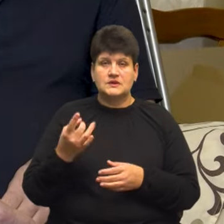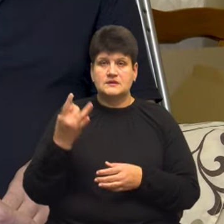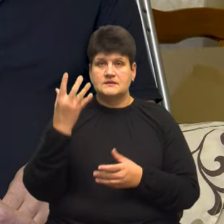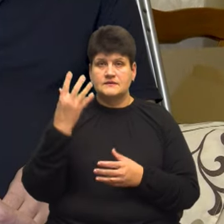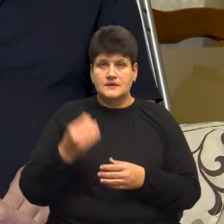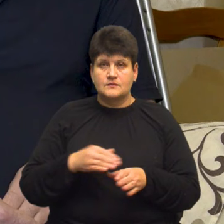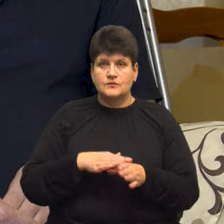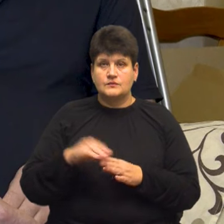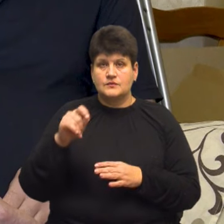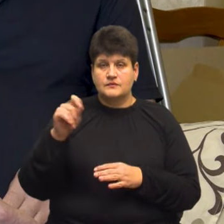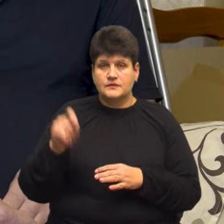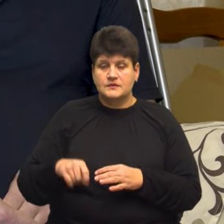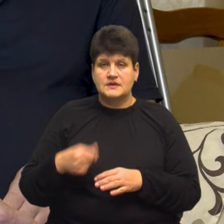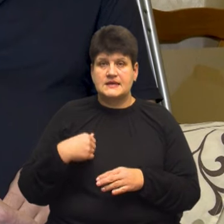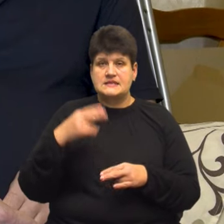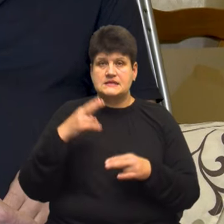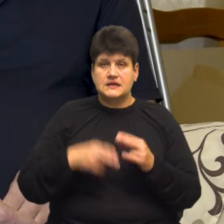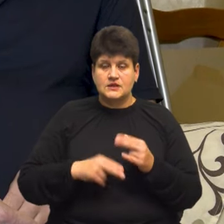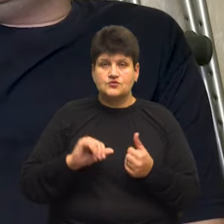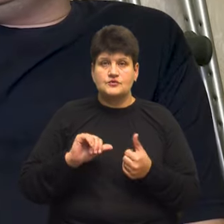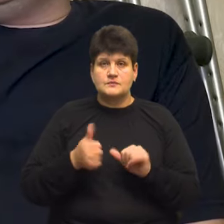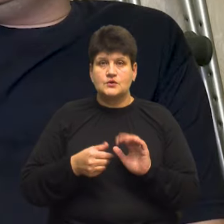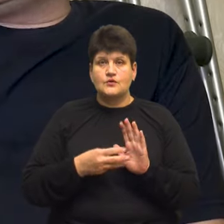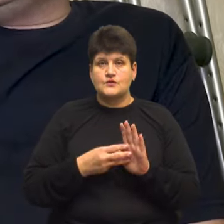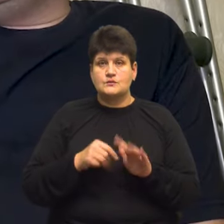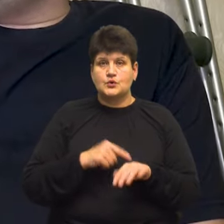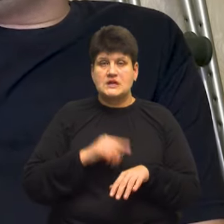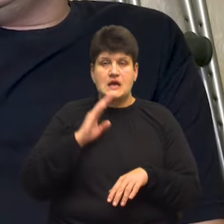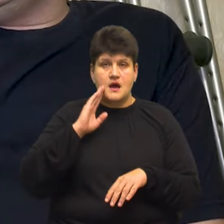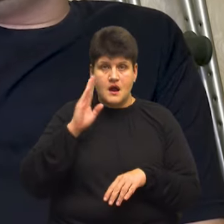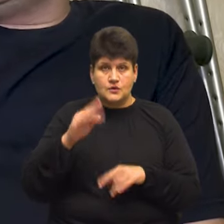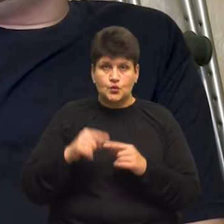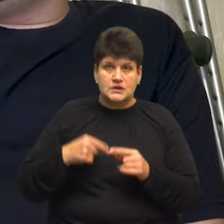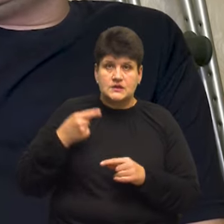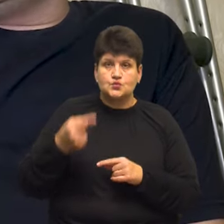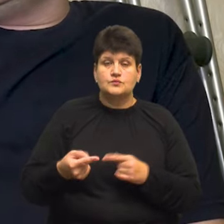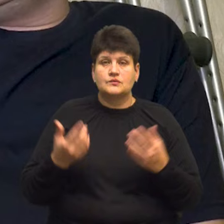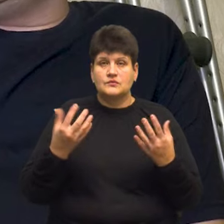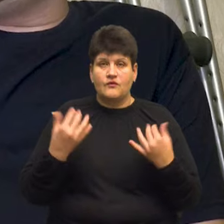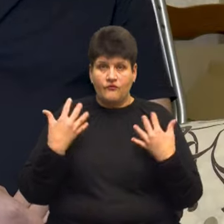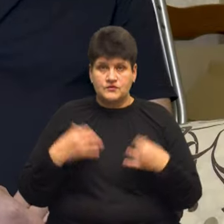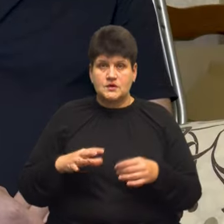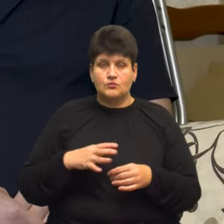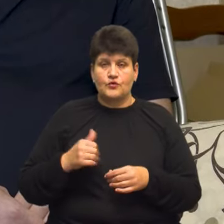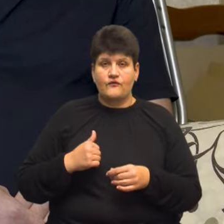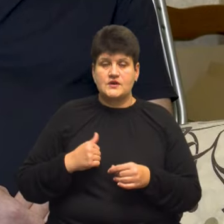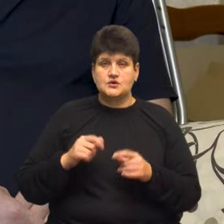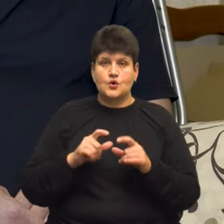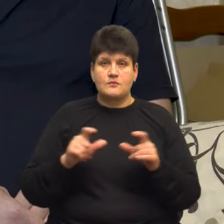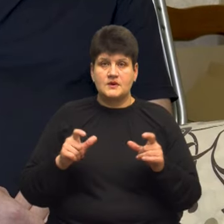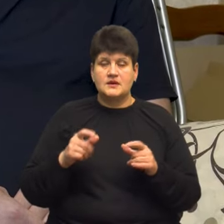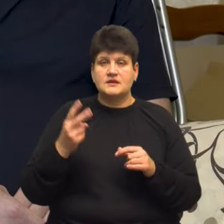повномасштабного вторгнення я закінчував зміну о 8 ранку. І на слідуючий день я вже був на військкоматі. 28